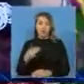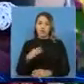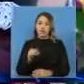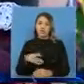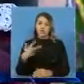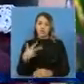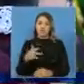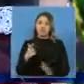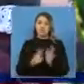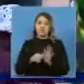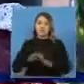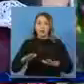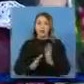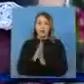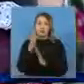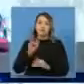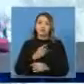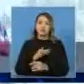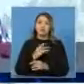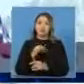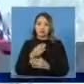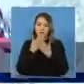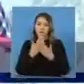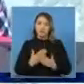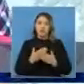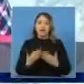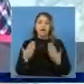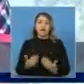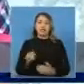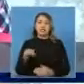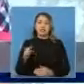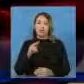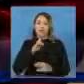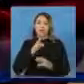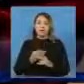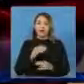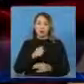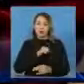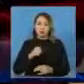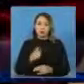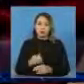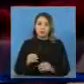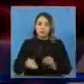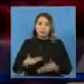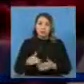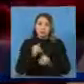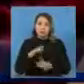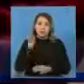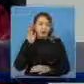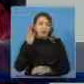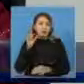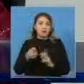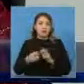жеті бала өсіріп, олардан немере шөбере шөпшек сүйіп отыр. Қазір Айжамал апа өздігінен жүріп тұра алмайды, құлағы да аздап сыр